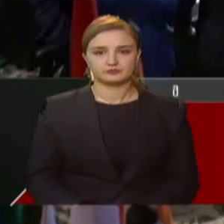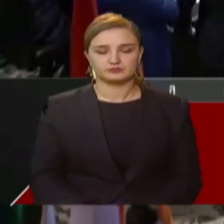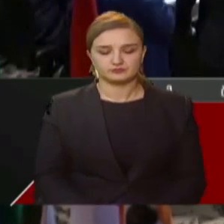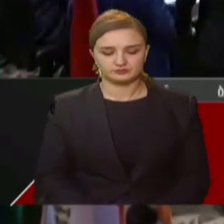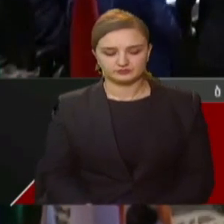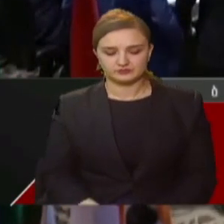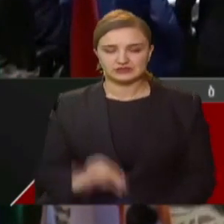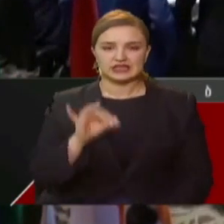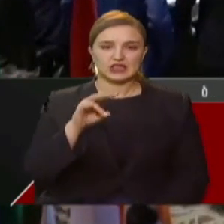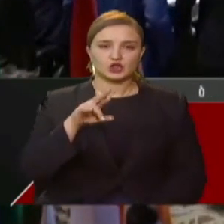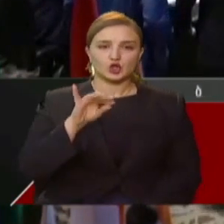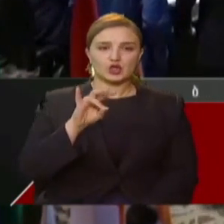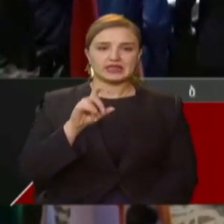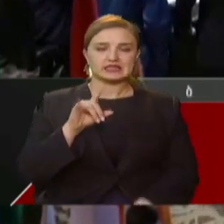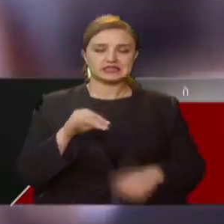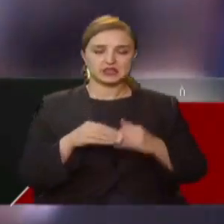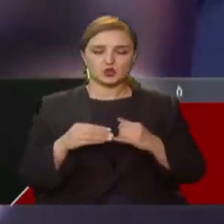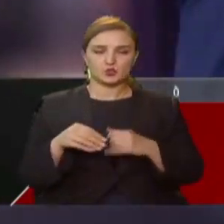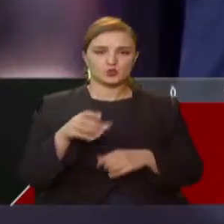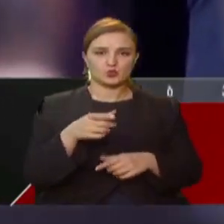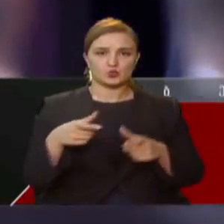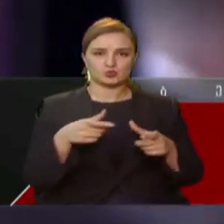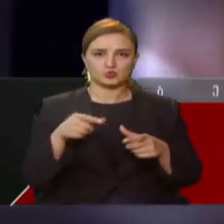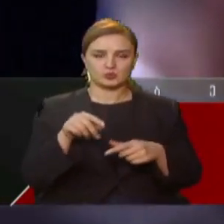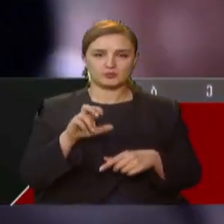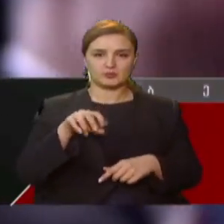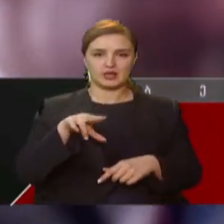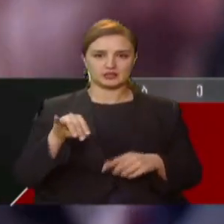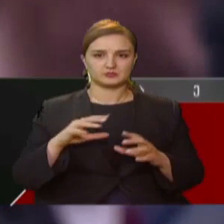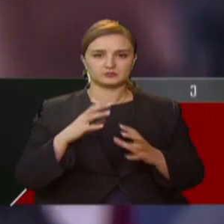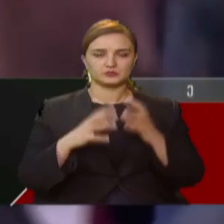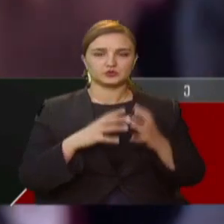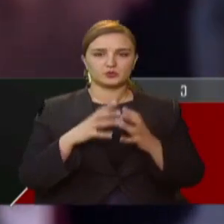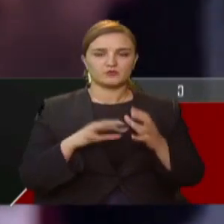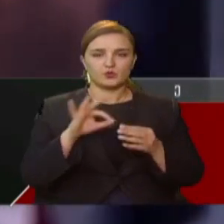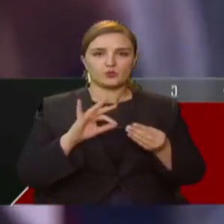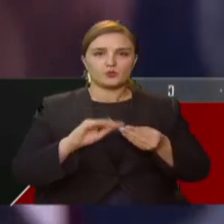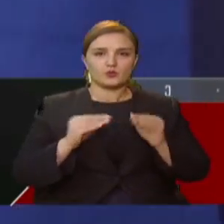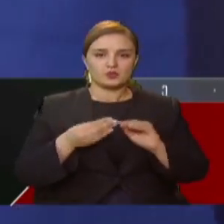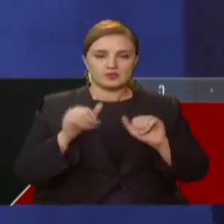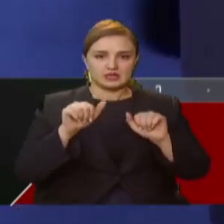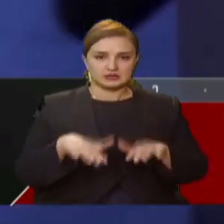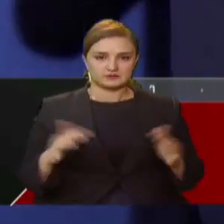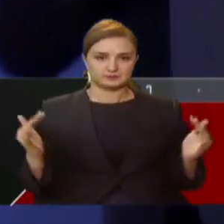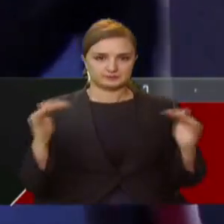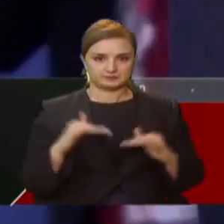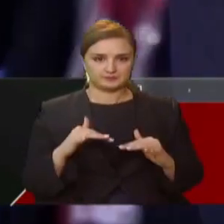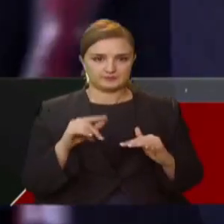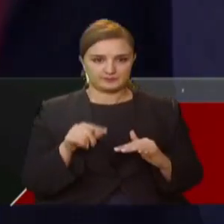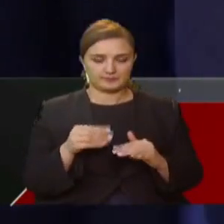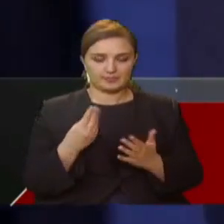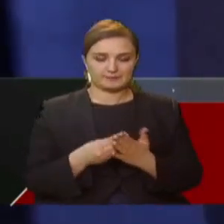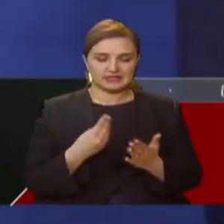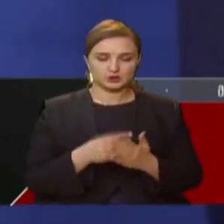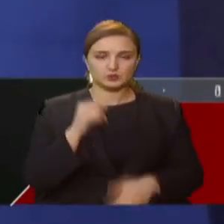Indonezis kunzul balize msoplios 20 წამყვანი ქვეყანა globaluri problemebis gansakhilolad da gadasatsqvetat cheikriba. Globaluri